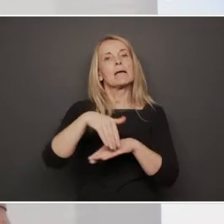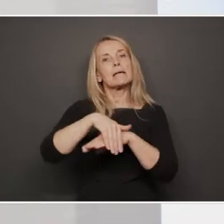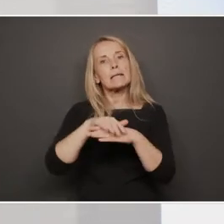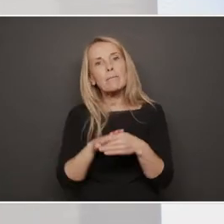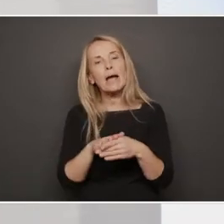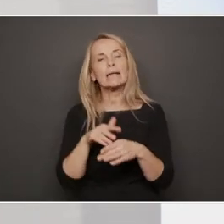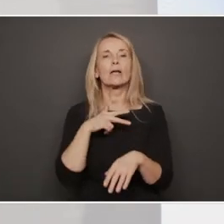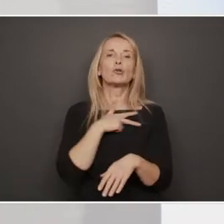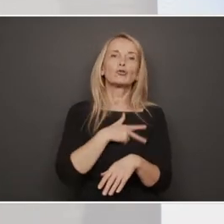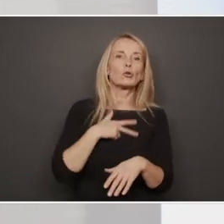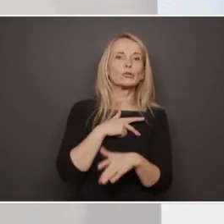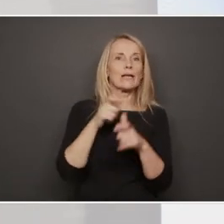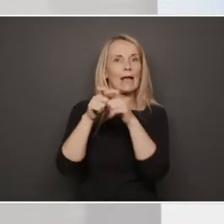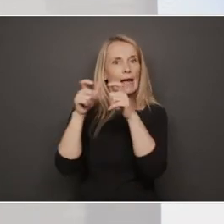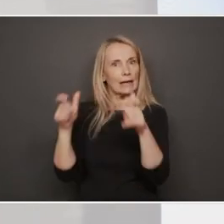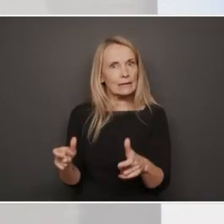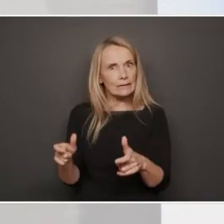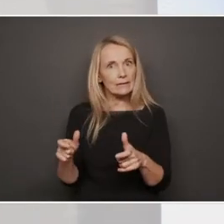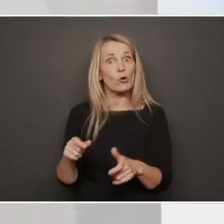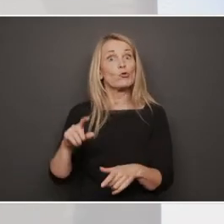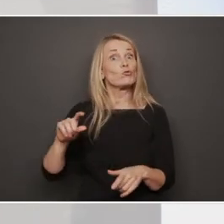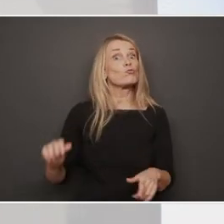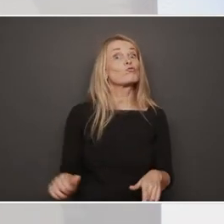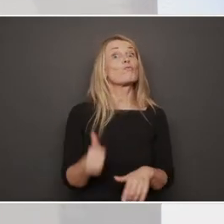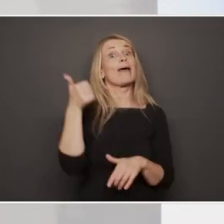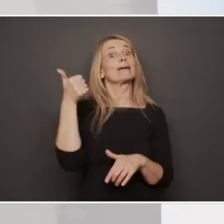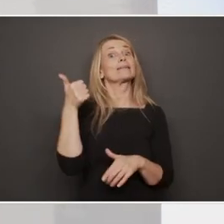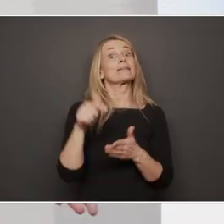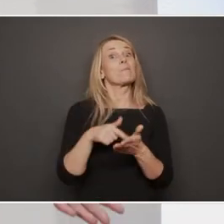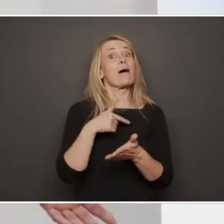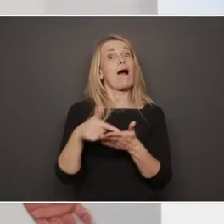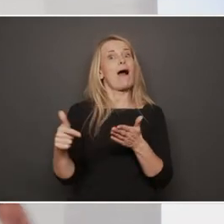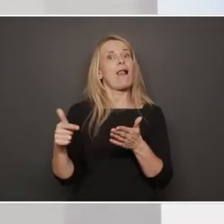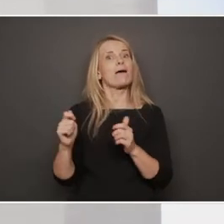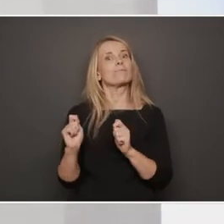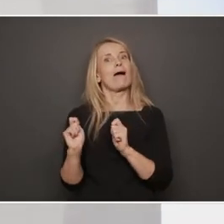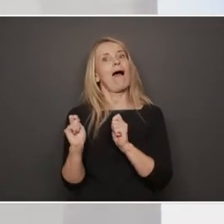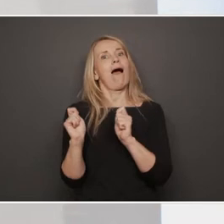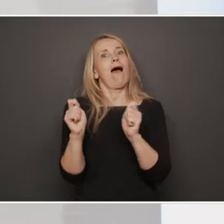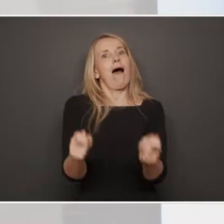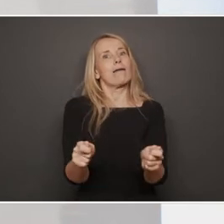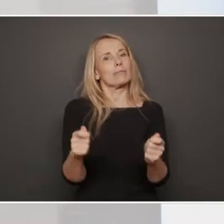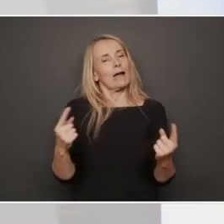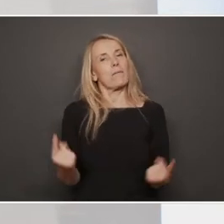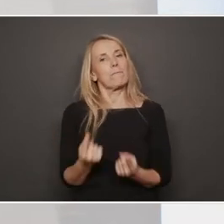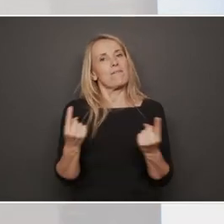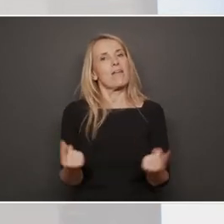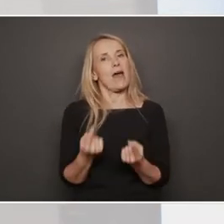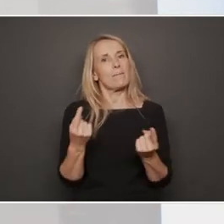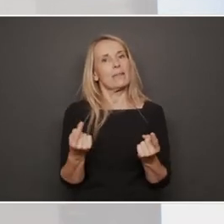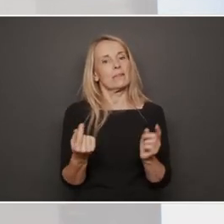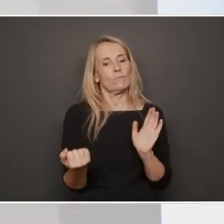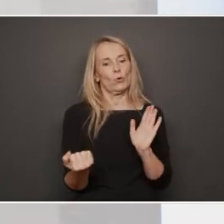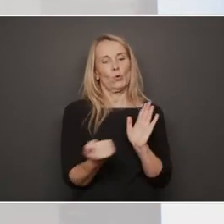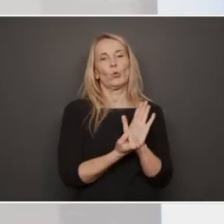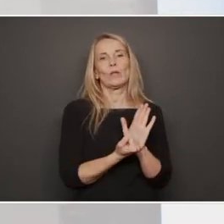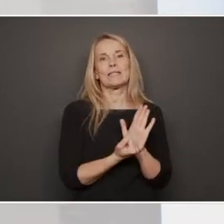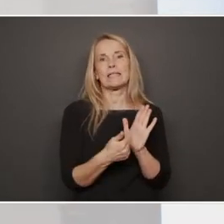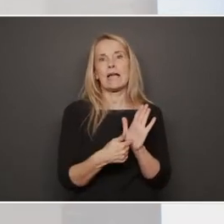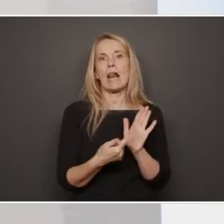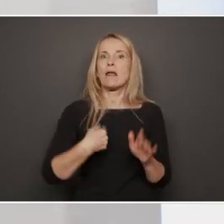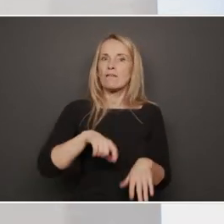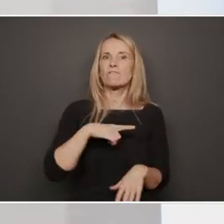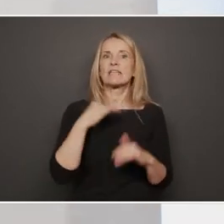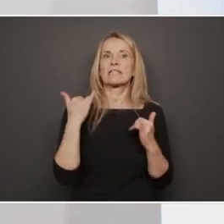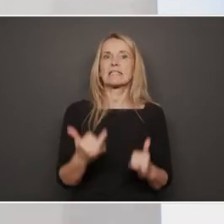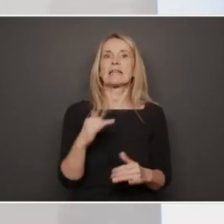soziale Einrichtungen haben zum ersten Mal den Weg beschritten, sich für das Gütesiegel Wir sind inklusiv